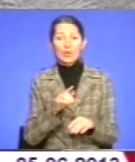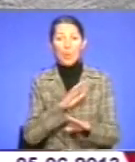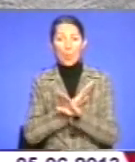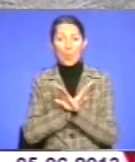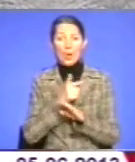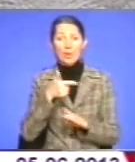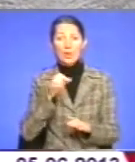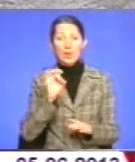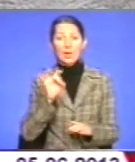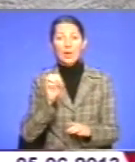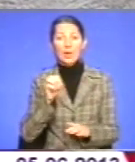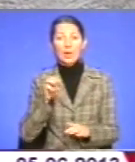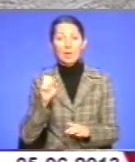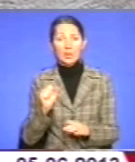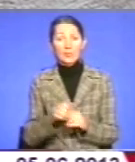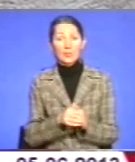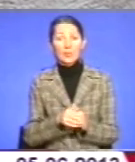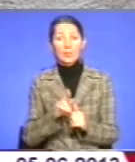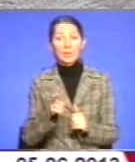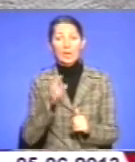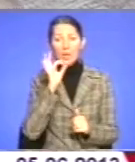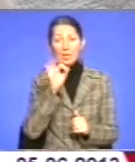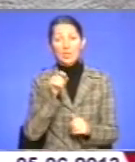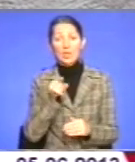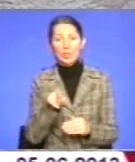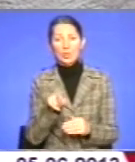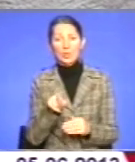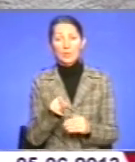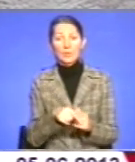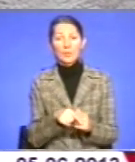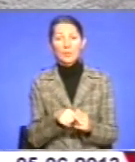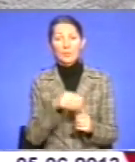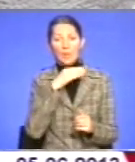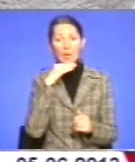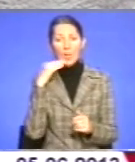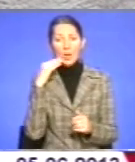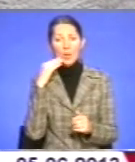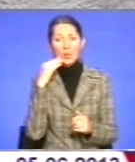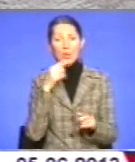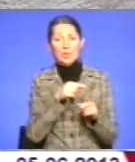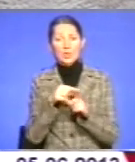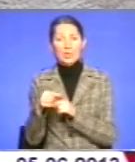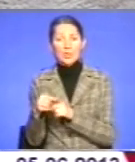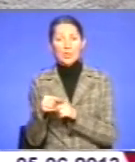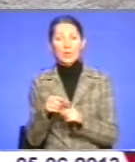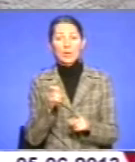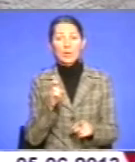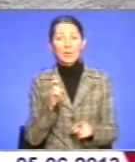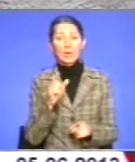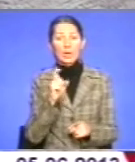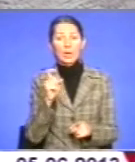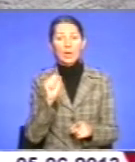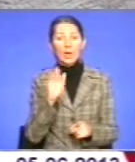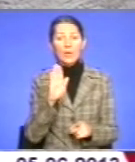Герета. Ну, як казали тоді, багато слів Богдана Ховорізького,